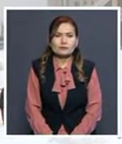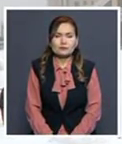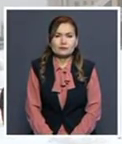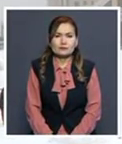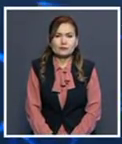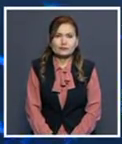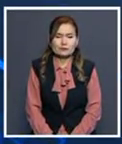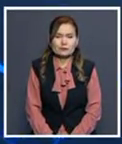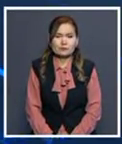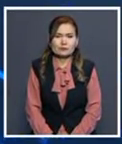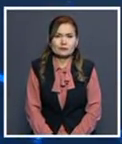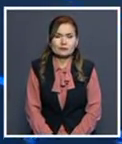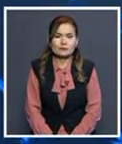телеарнасы.